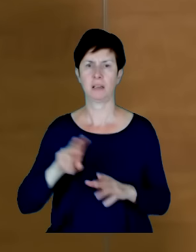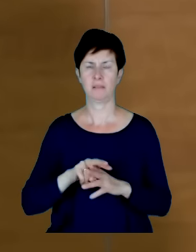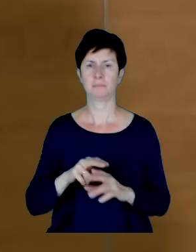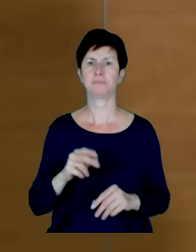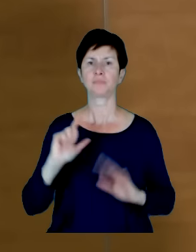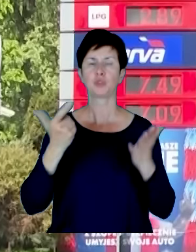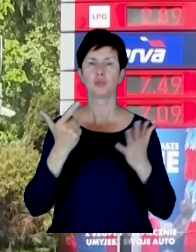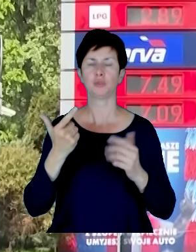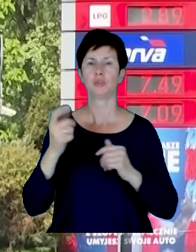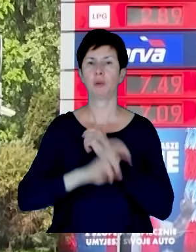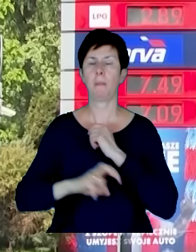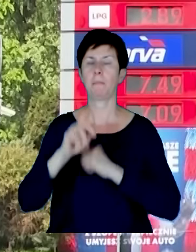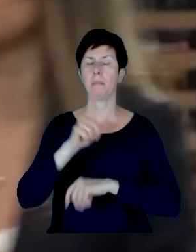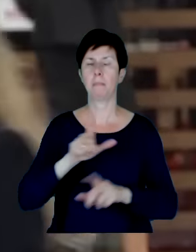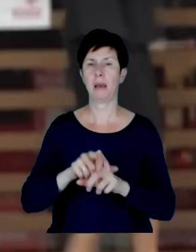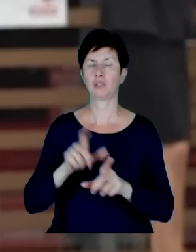października